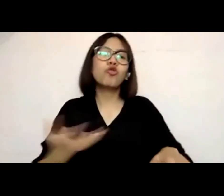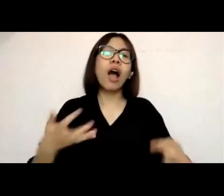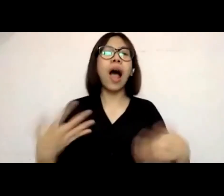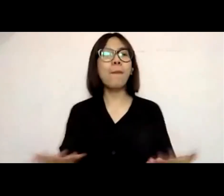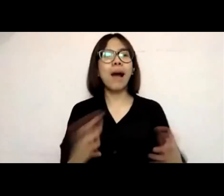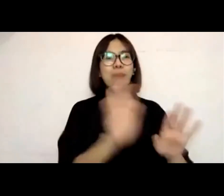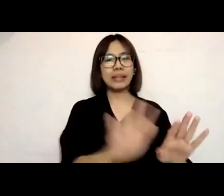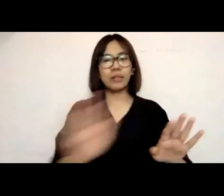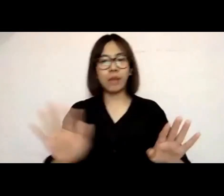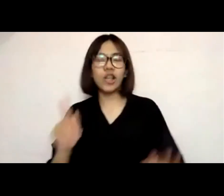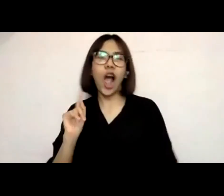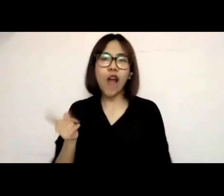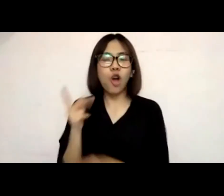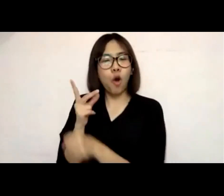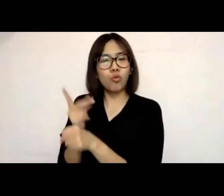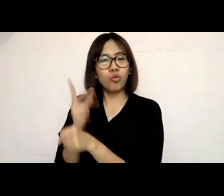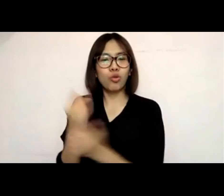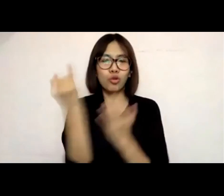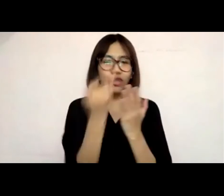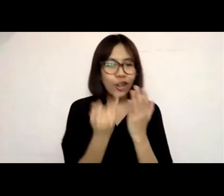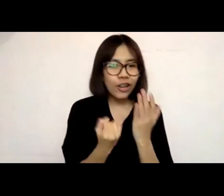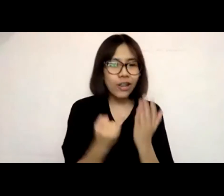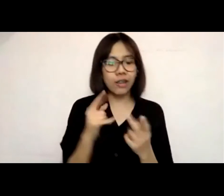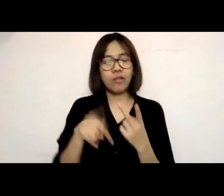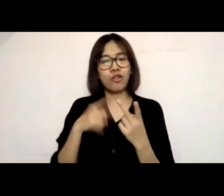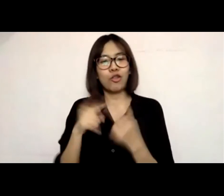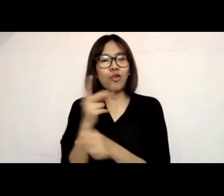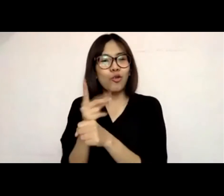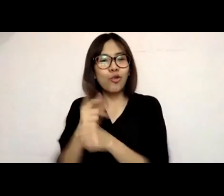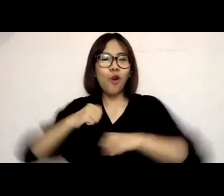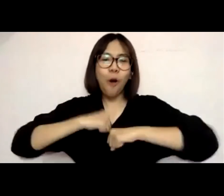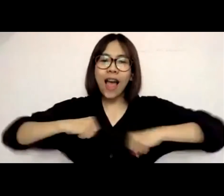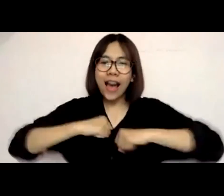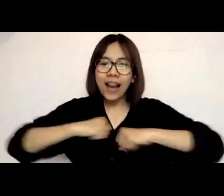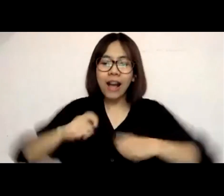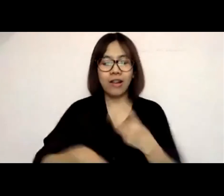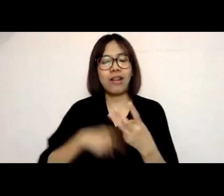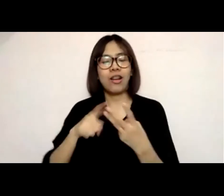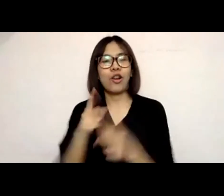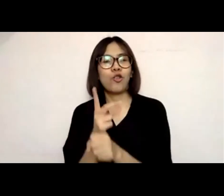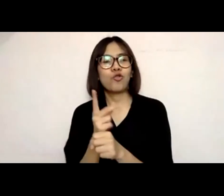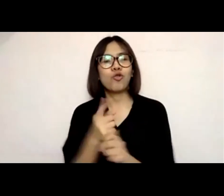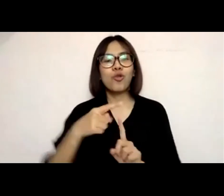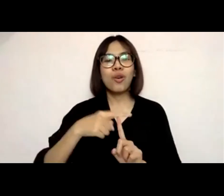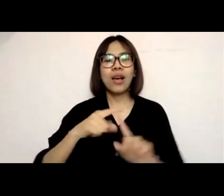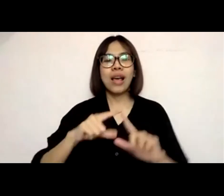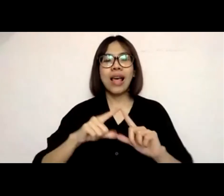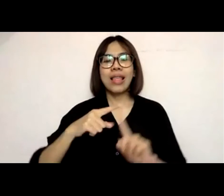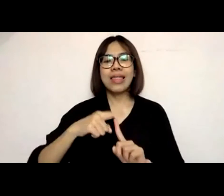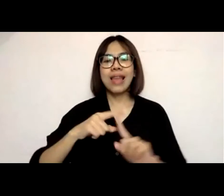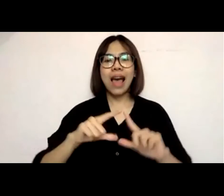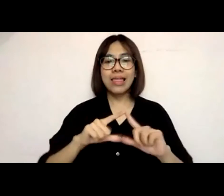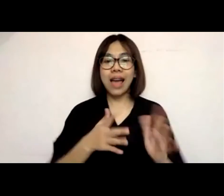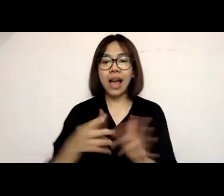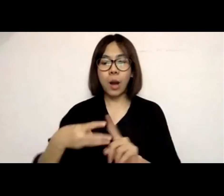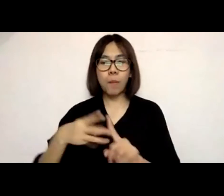guru kesenian, guru olahraga, guru tata boga, kemudian guru menggambar, guru tari